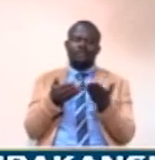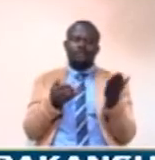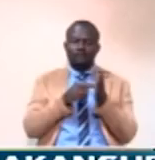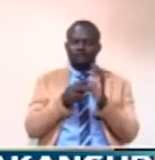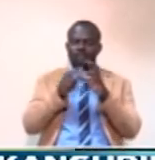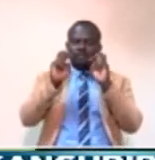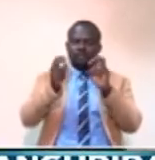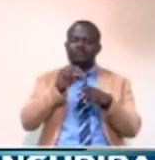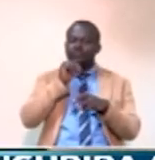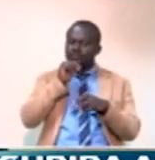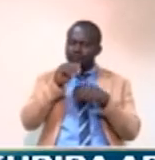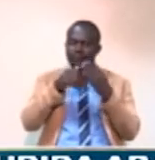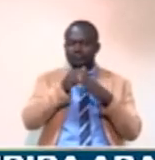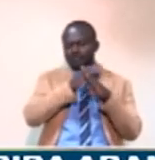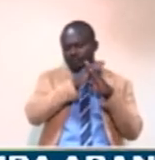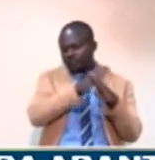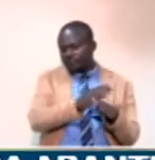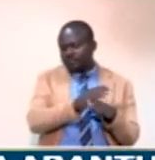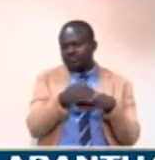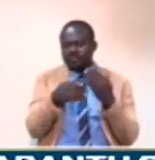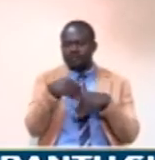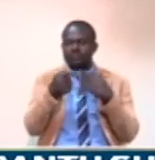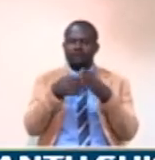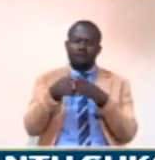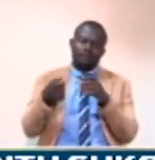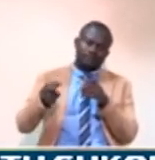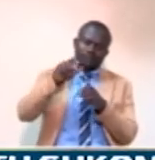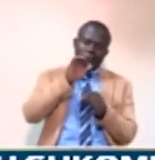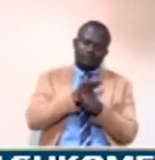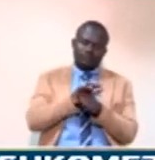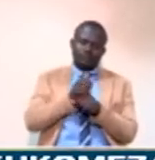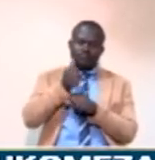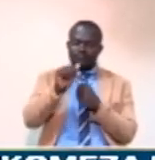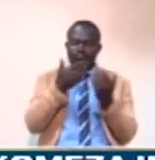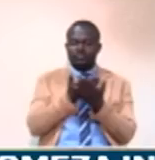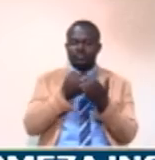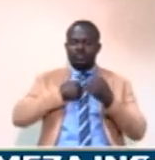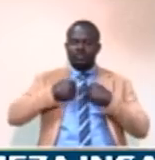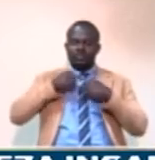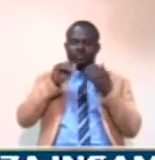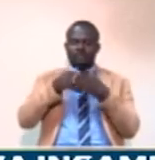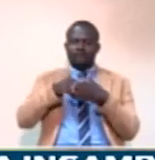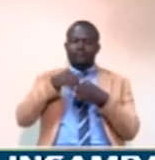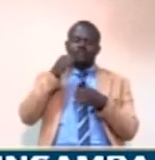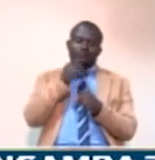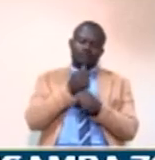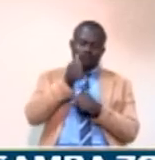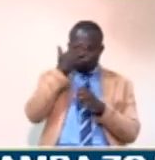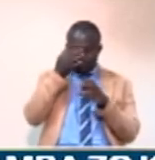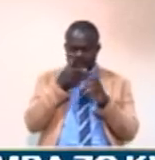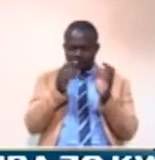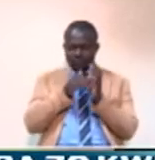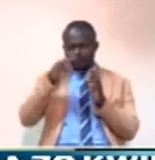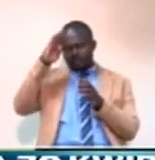bivuga yuko utakigitsikamiye kiriya cyorezo kikarushaho gukwirakwira. Icyo rero dusaba Abanyarwanda ni uko bakohereza ziriya ngamba, kandi